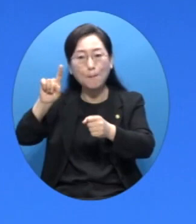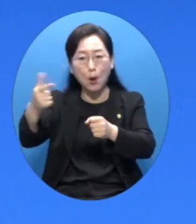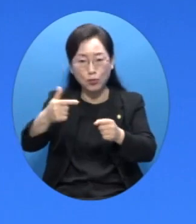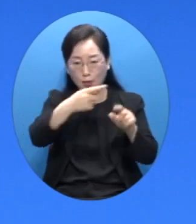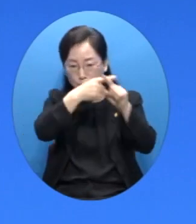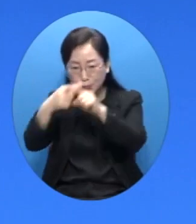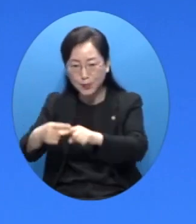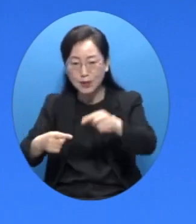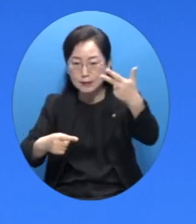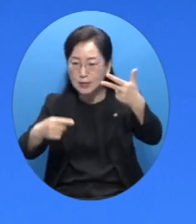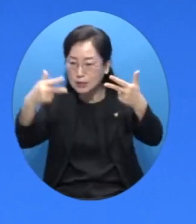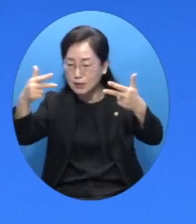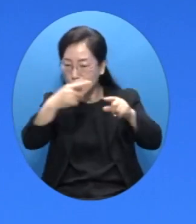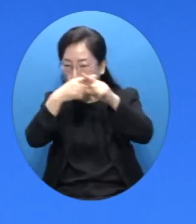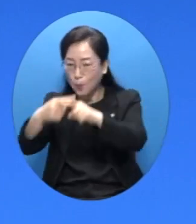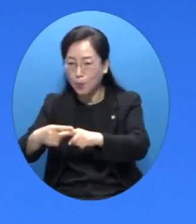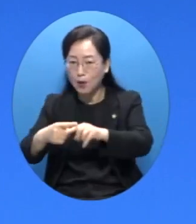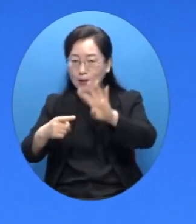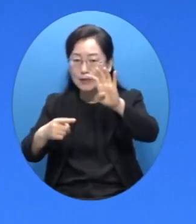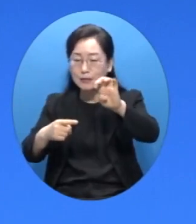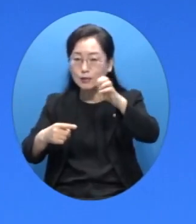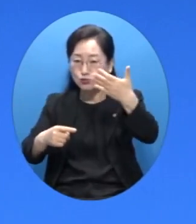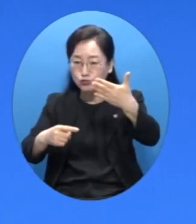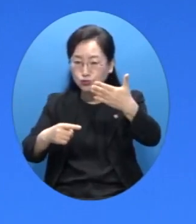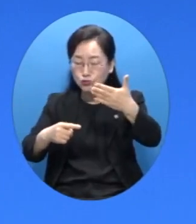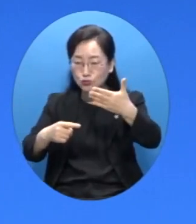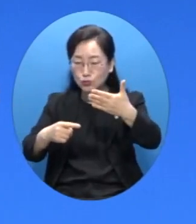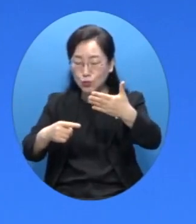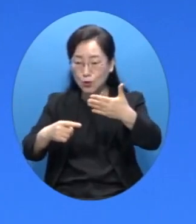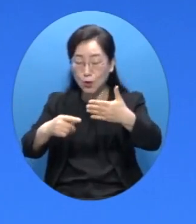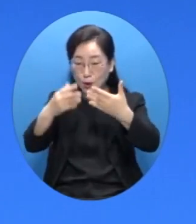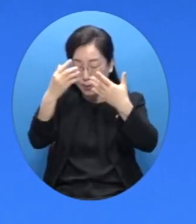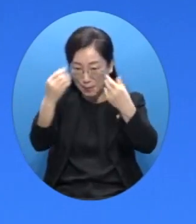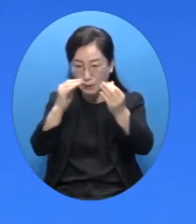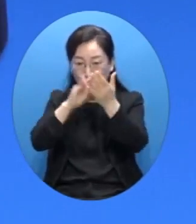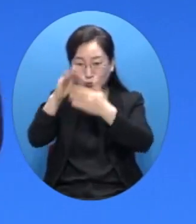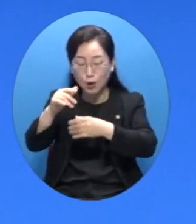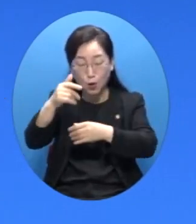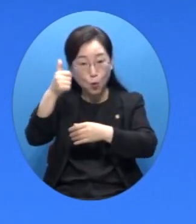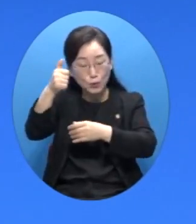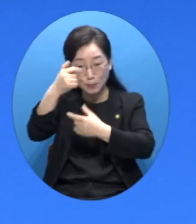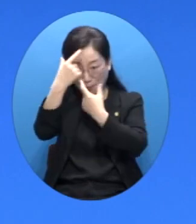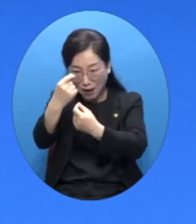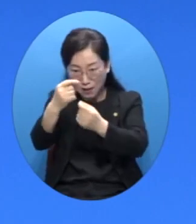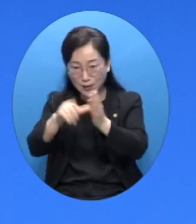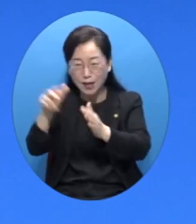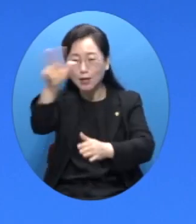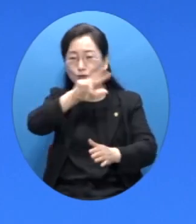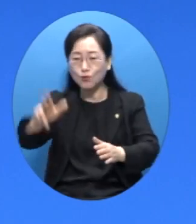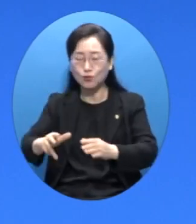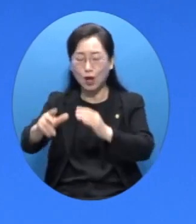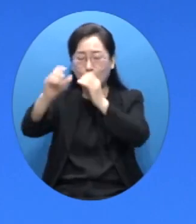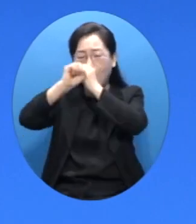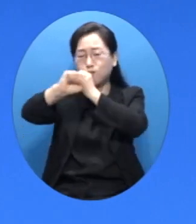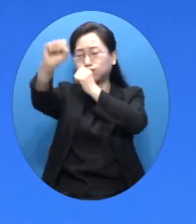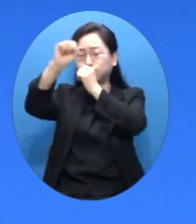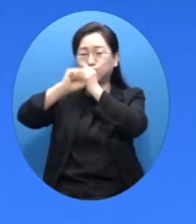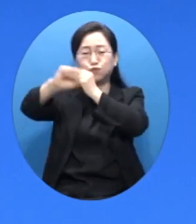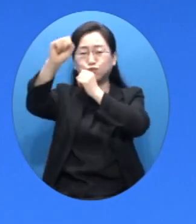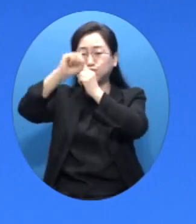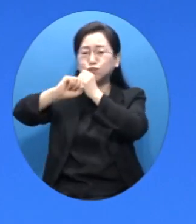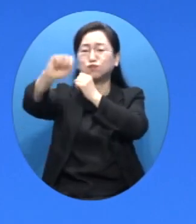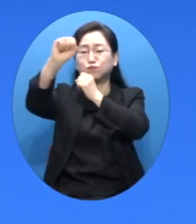이날 희년이 되는 7월 10일 날 정교에서 뿌하고 양악나팔을 뿔나팔을